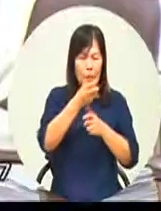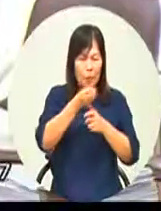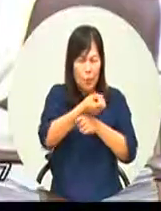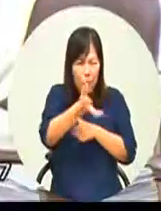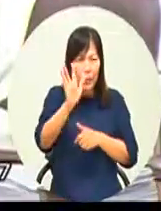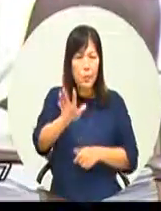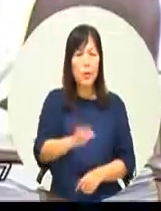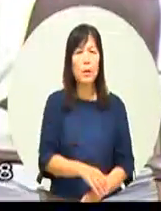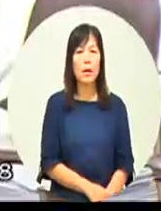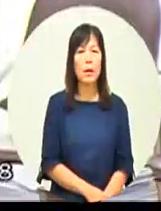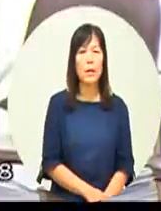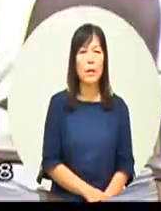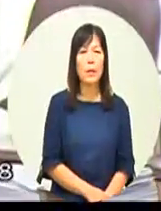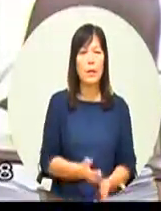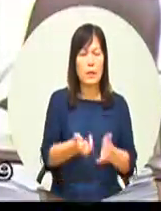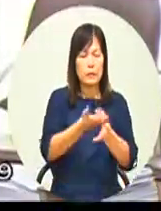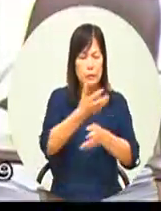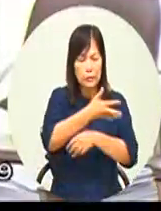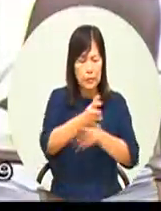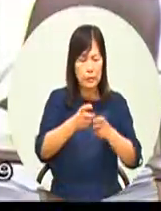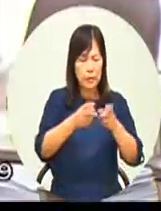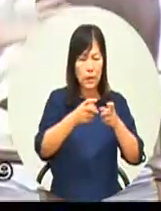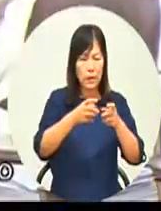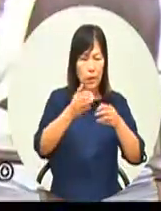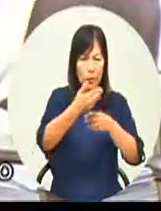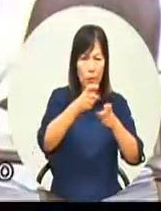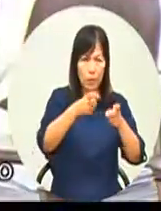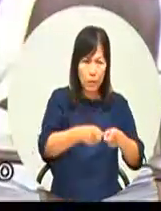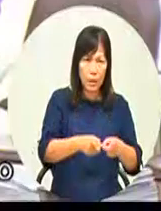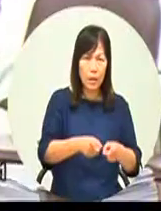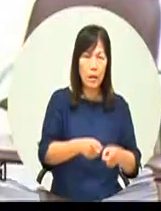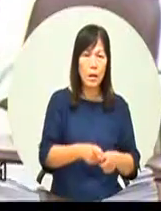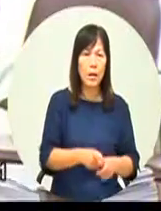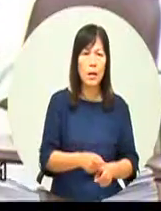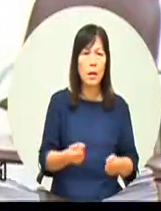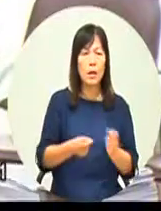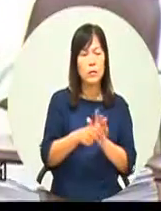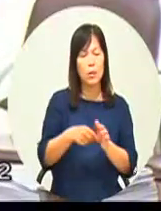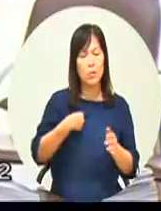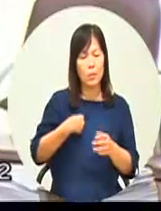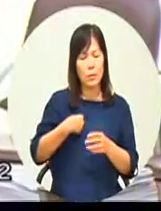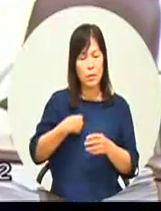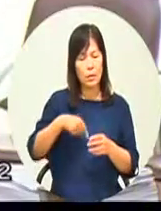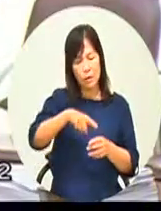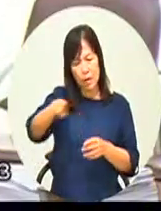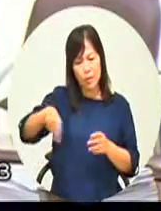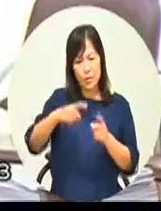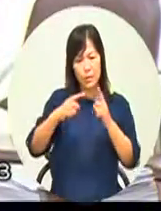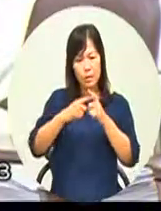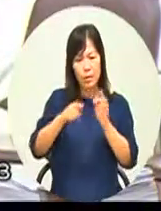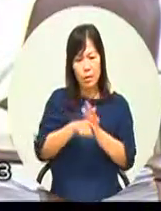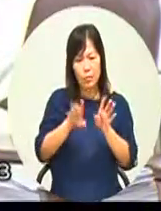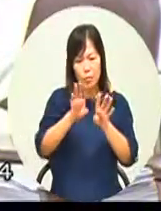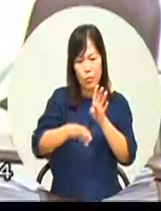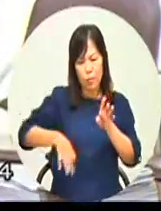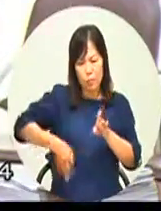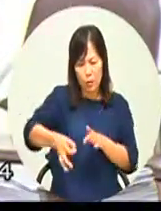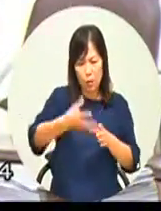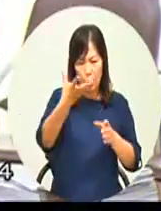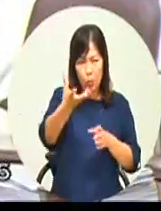们前阵渔港当作阮遐的人交税金交上多